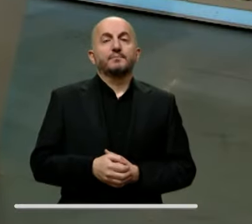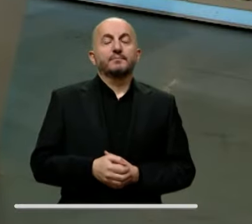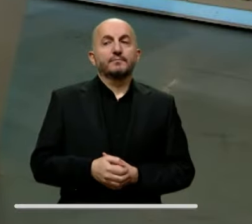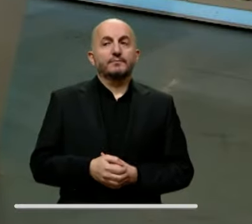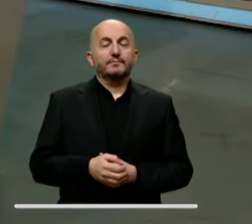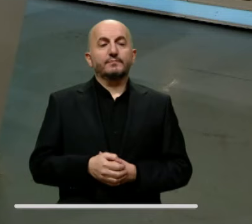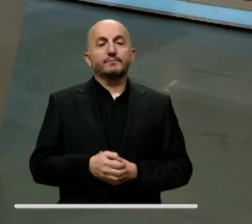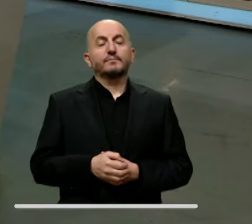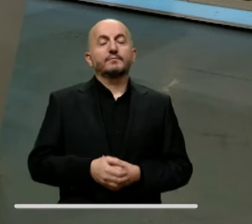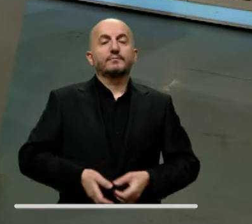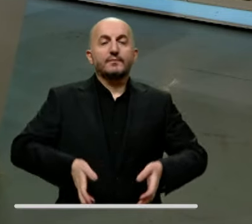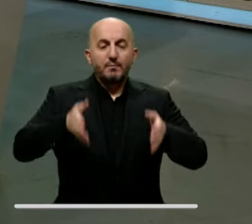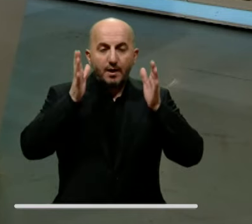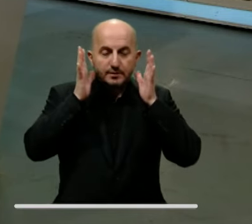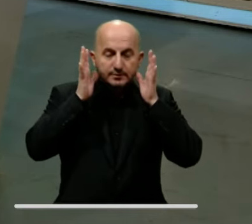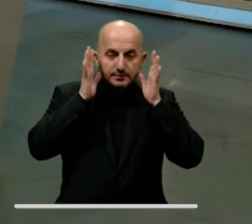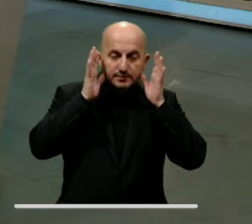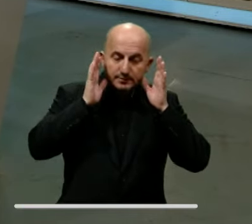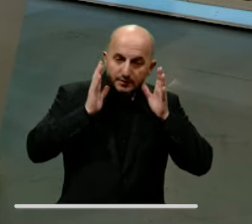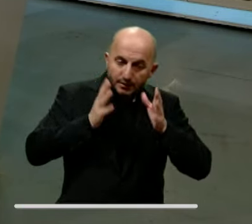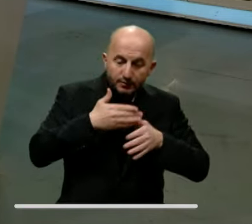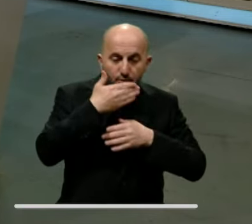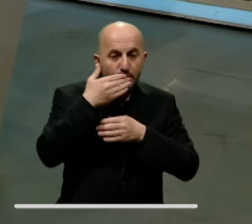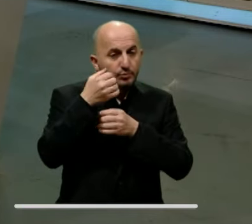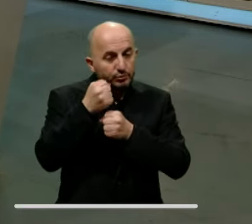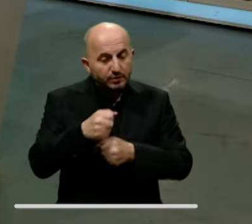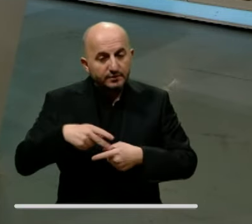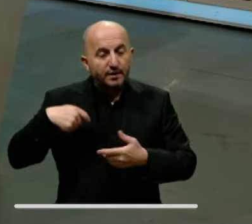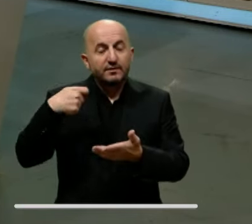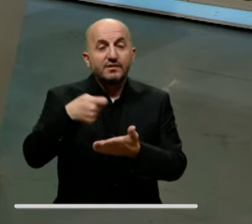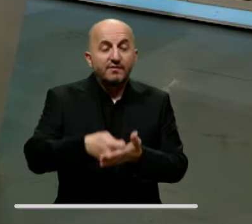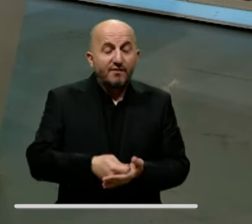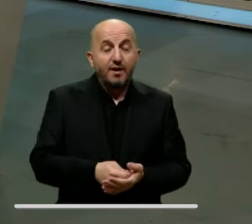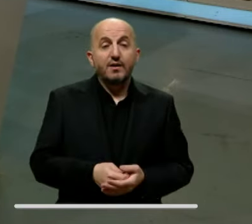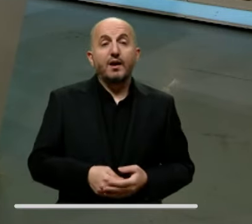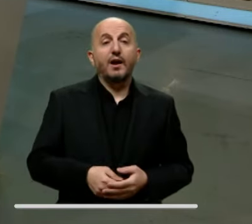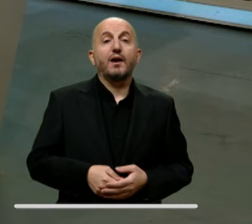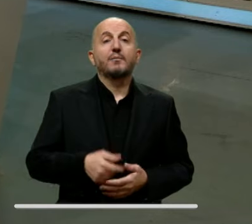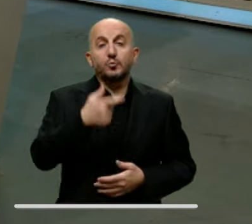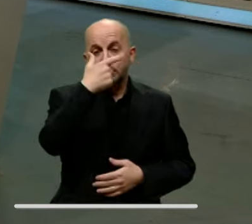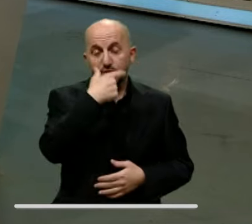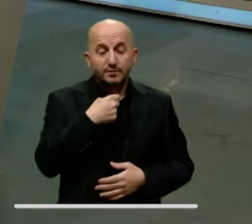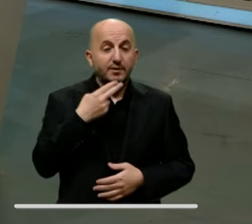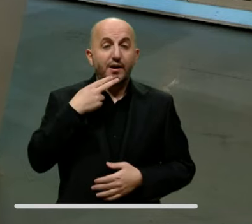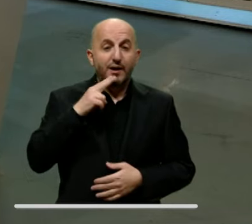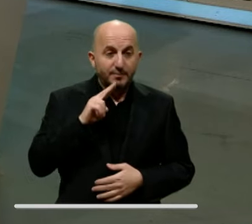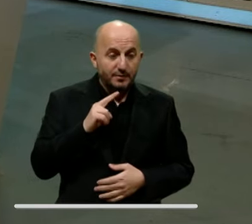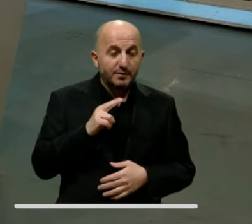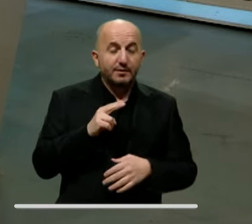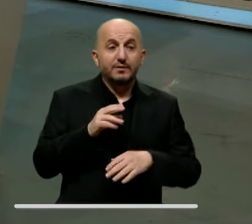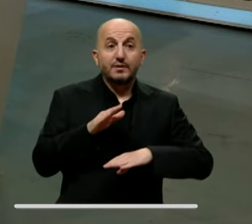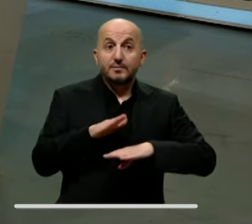Eee namazlarını kılan oruçlarını tutan zekatlarını veren mütesettir Ablalarımız yaptığını sanki daha çok